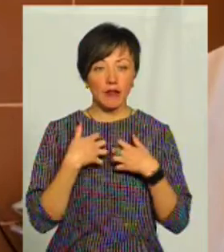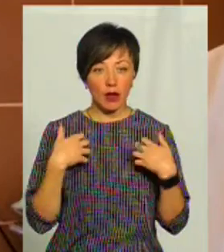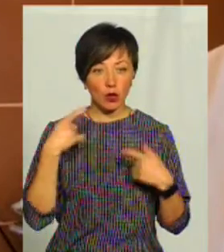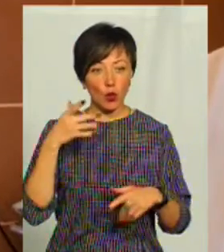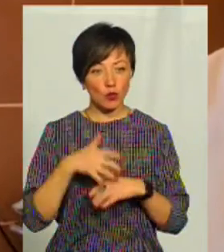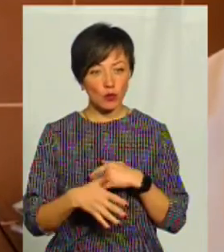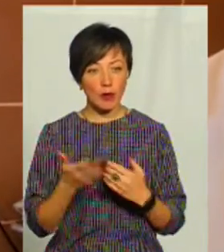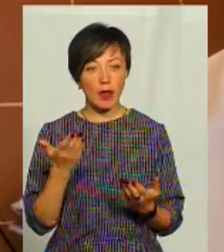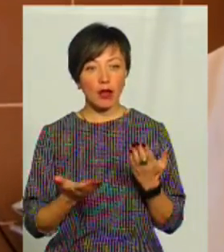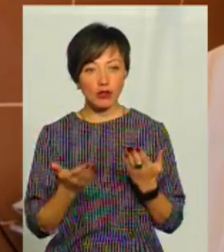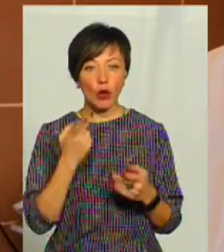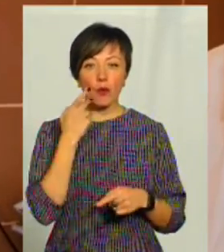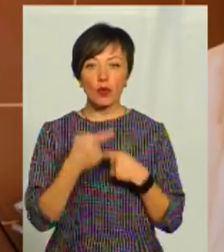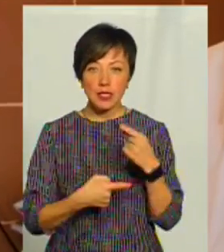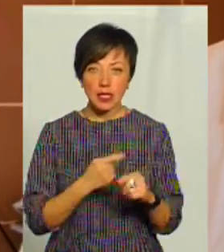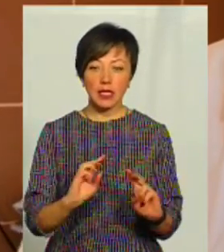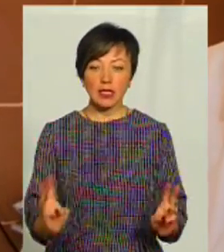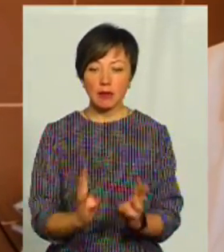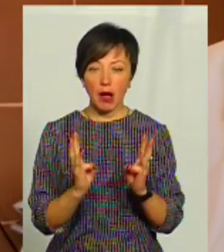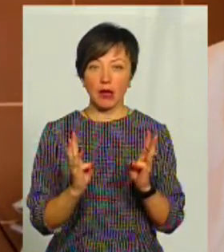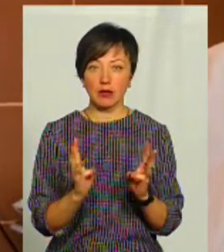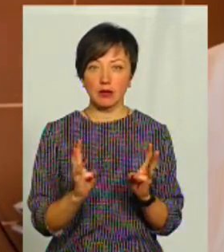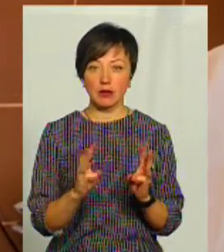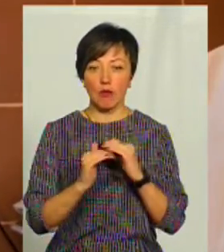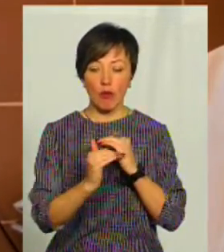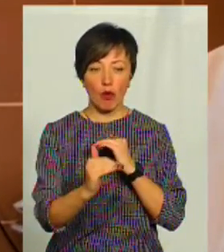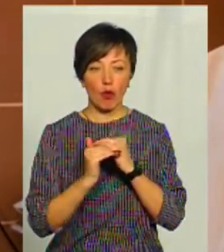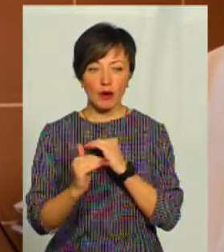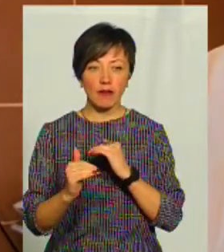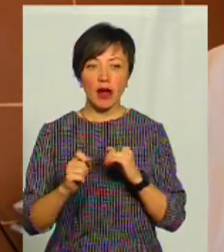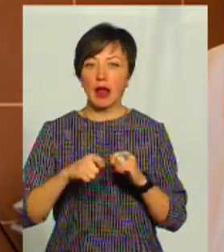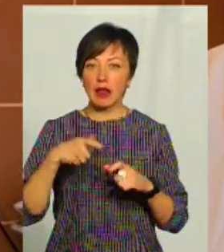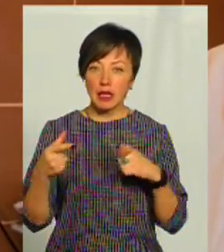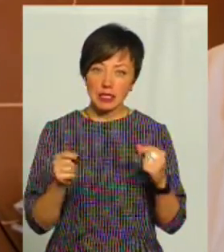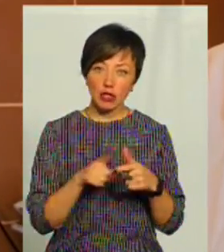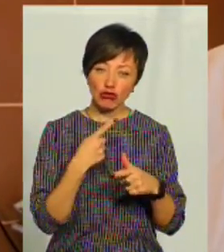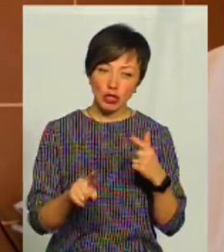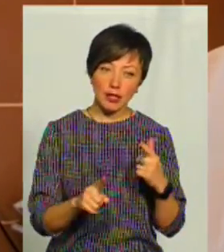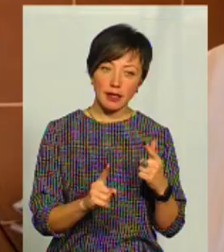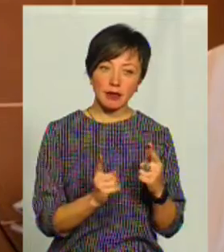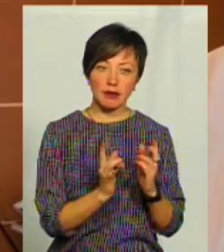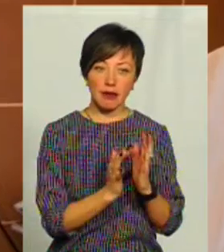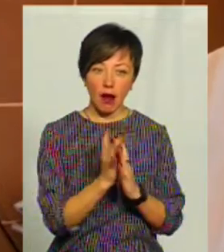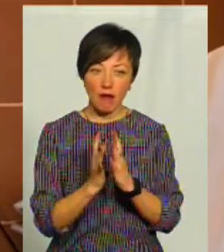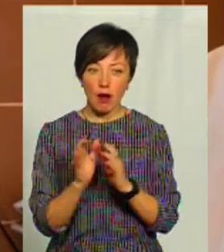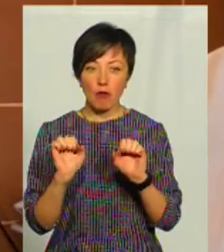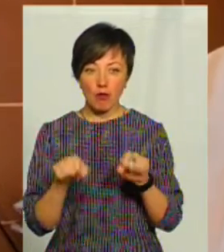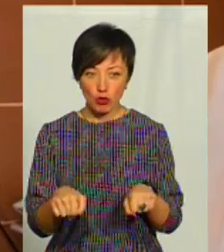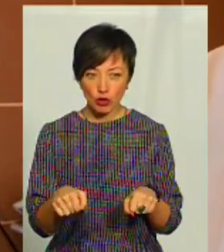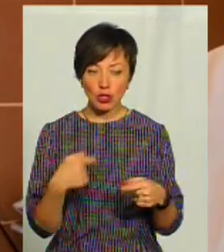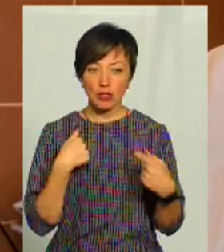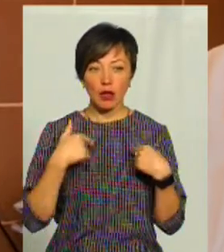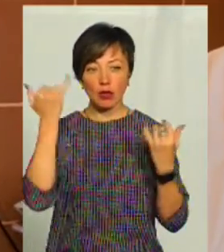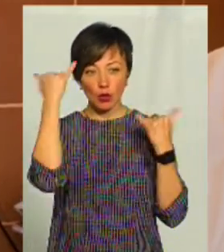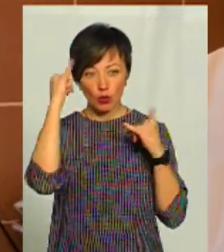що якщо постійно спалюється на якомусь із полів листя чи трава, може страждати і велика